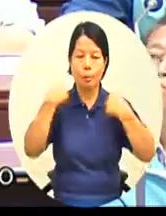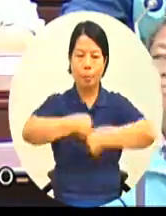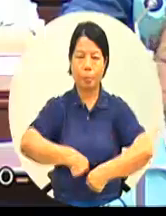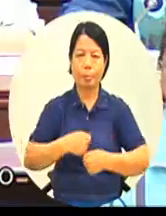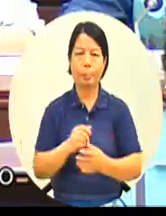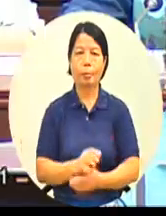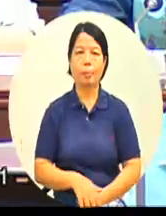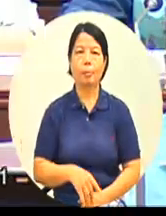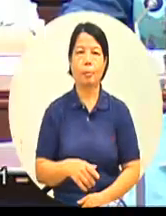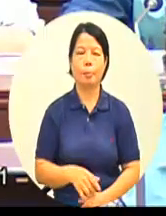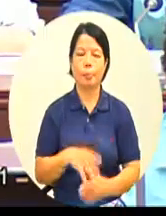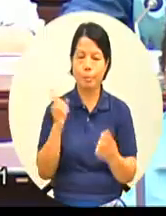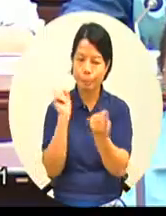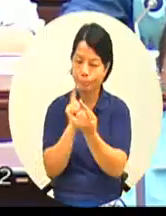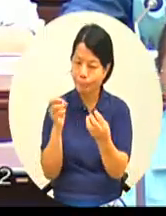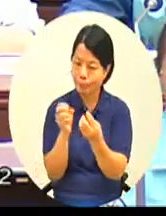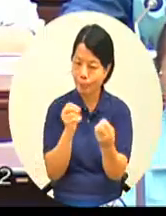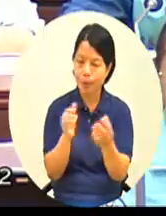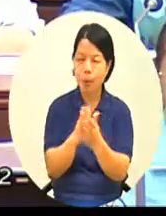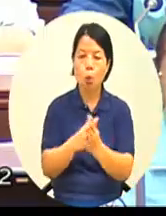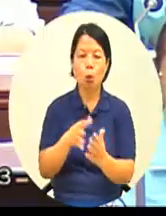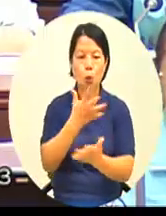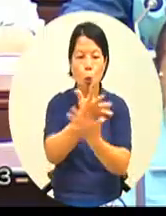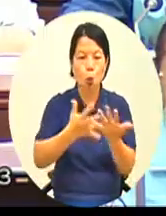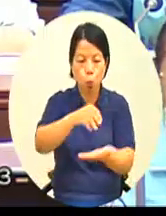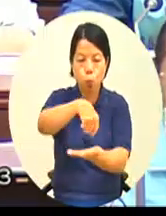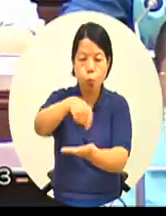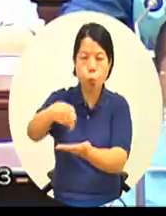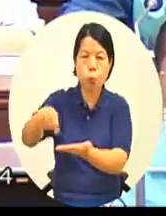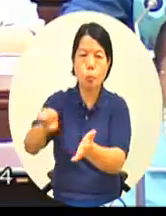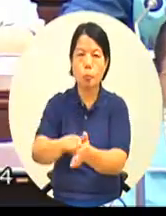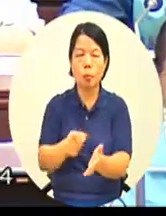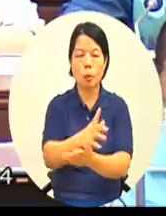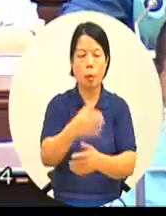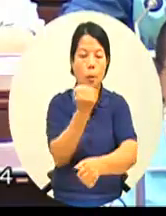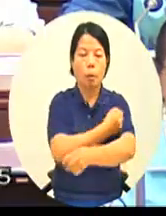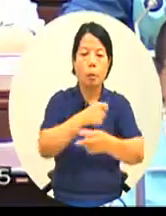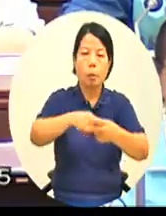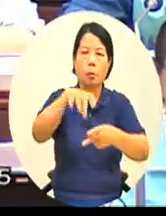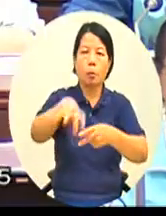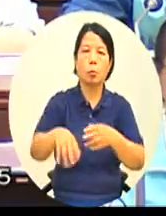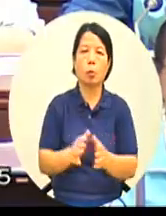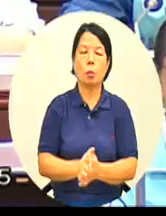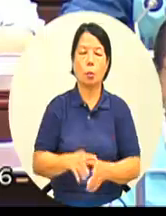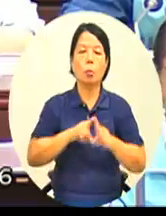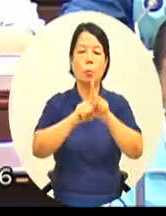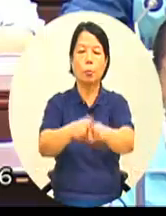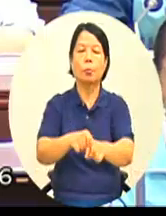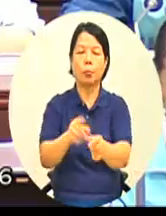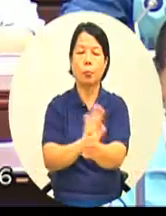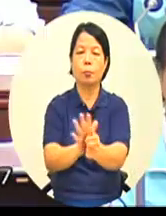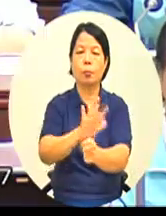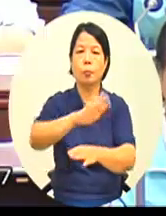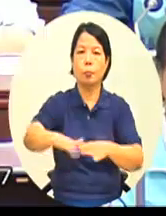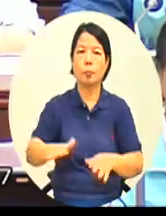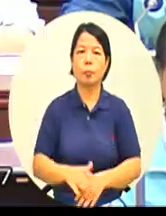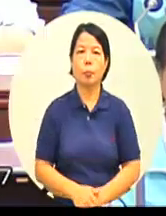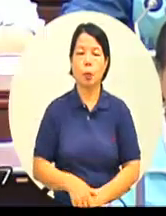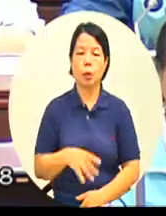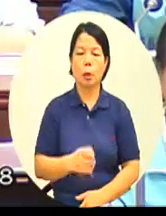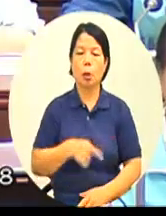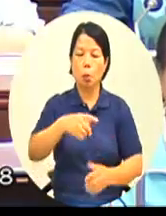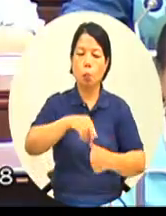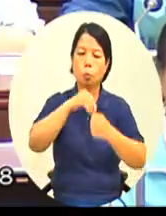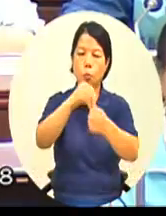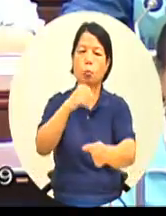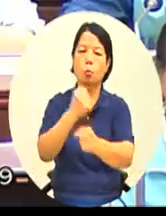至说他去 要怎么填履历，然后相关的部分我们跟劳工局这边也都会有一些相关的服务，虽然就业成功不容易，